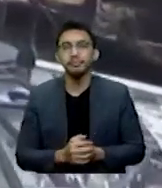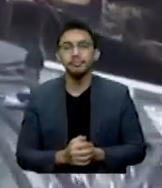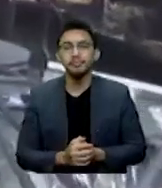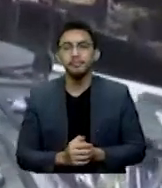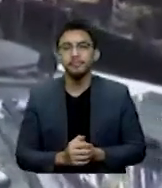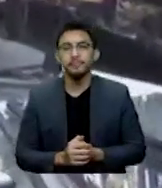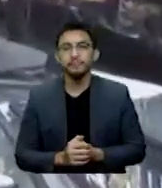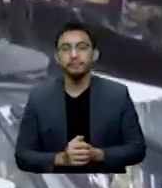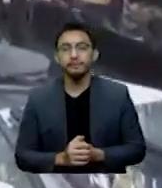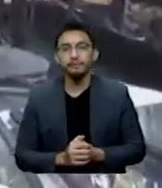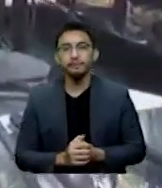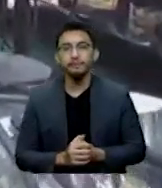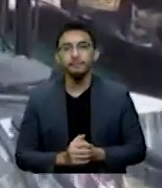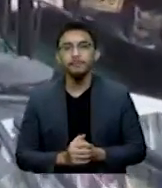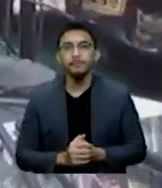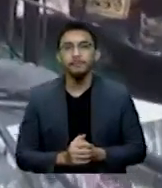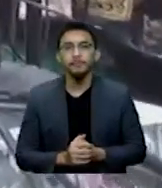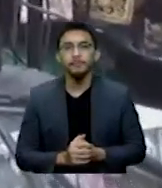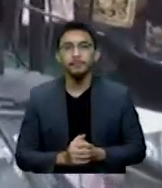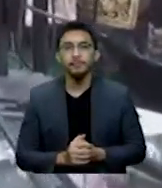Ini untuk warna limonnya.